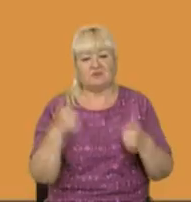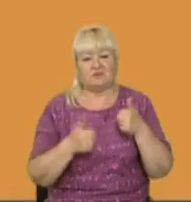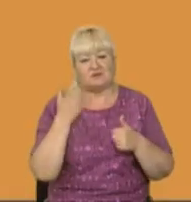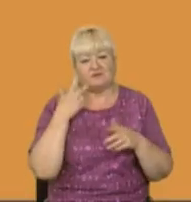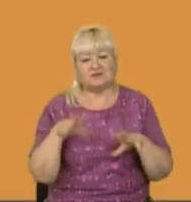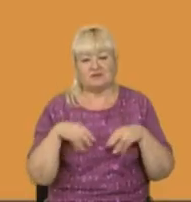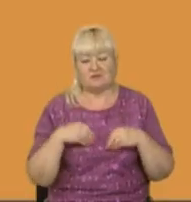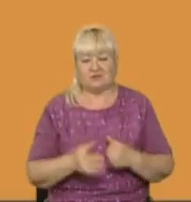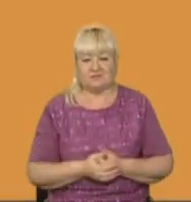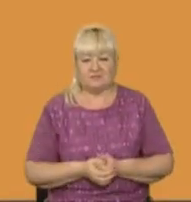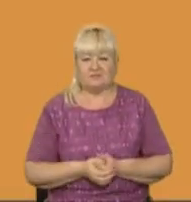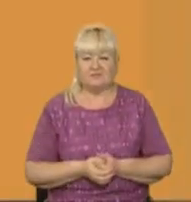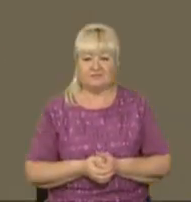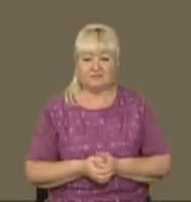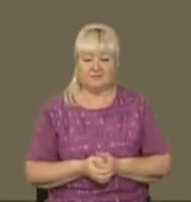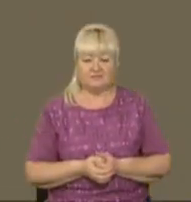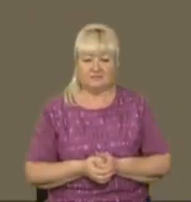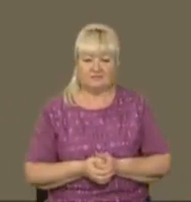мною.